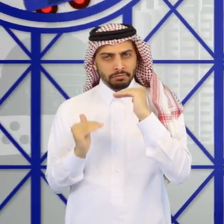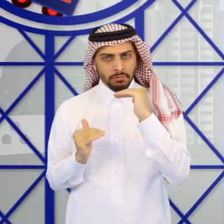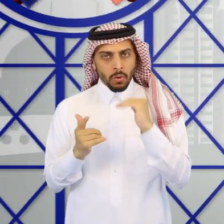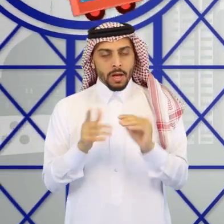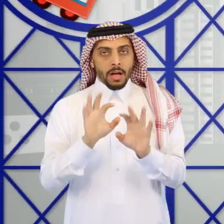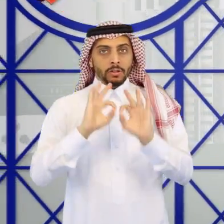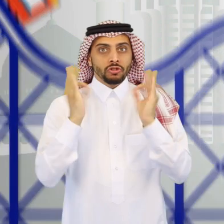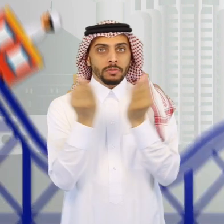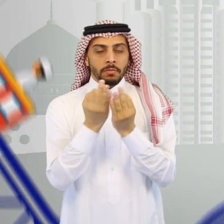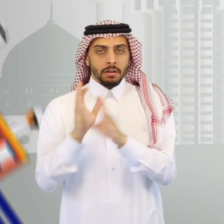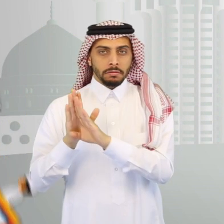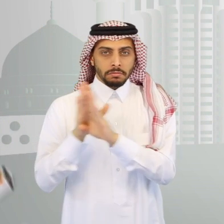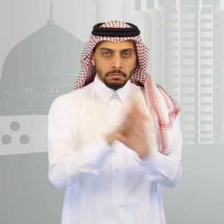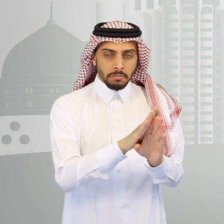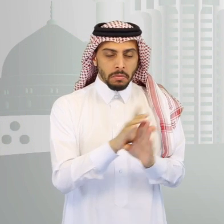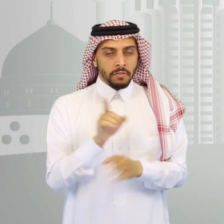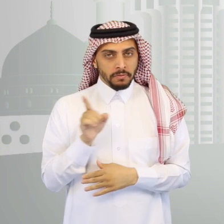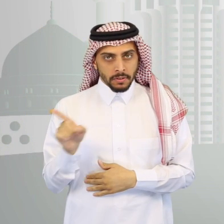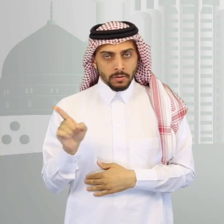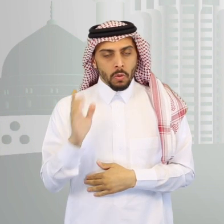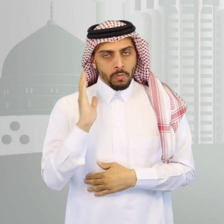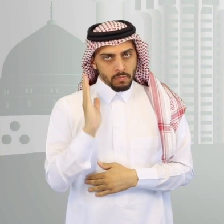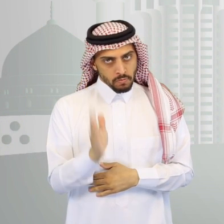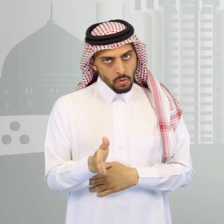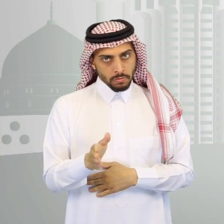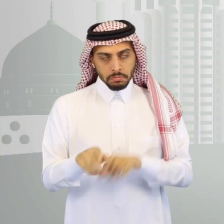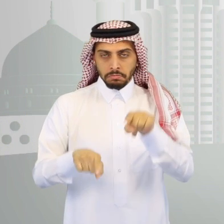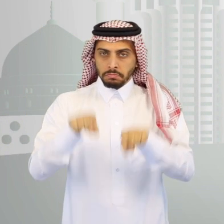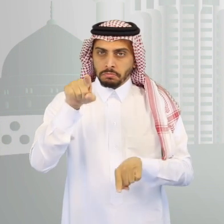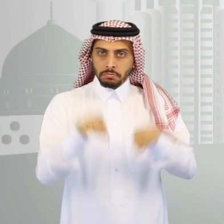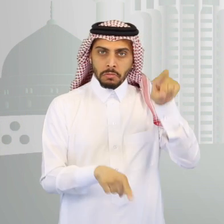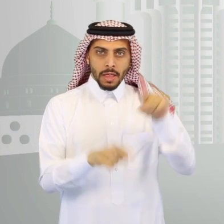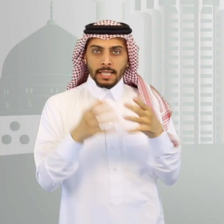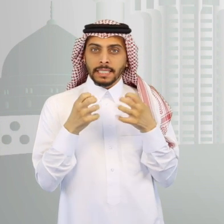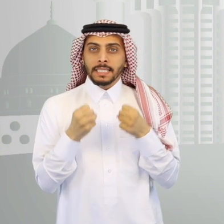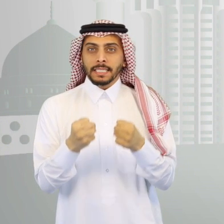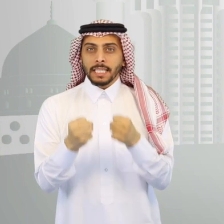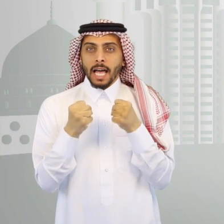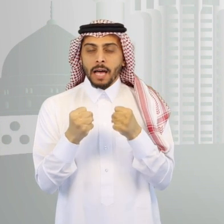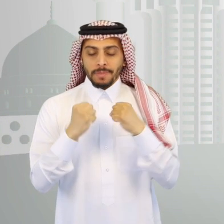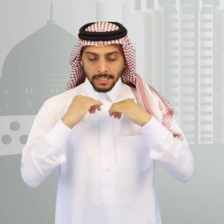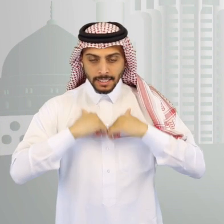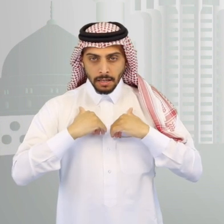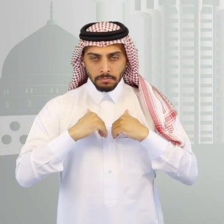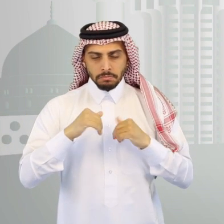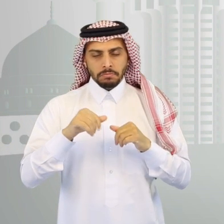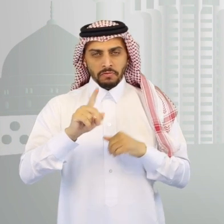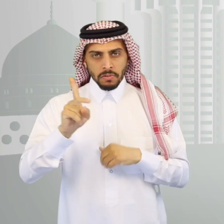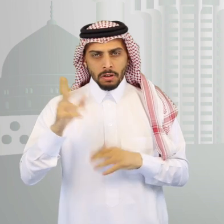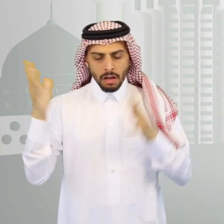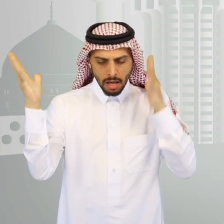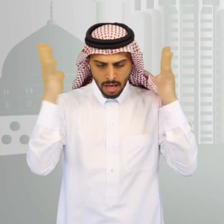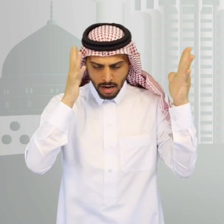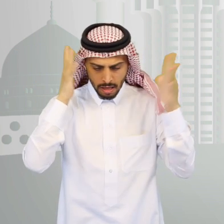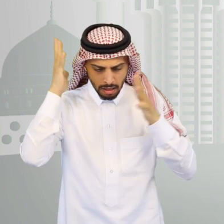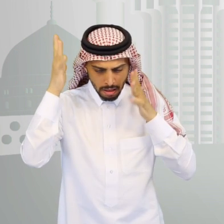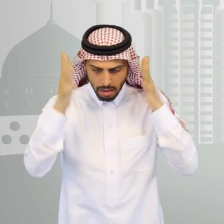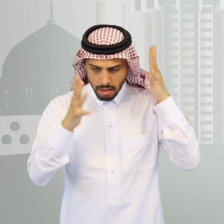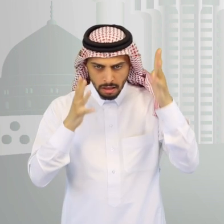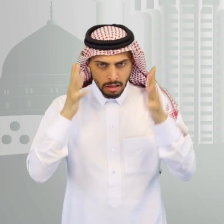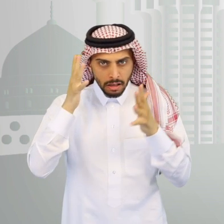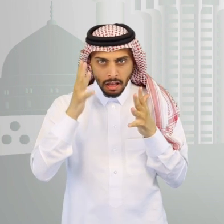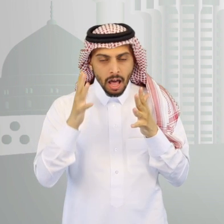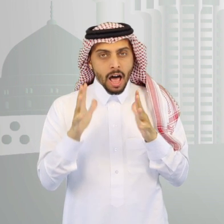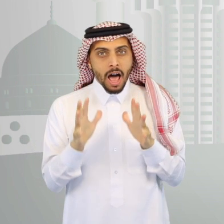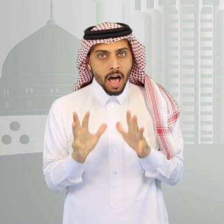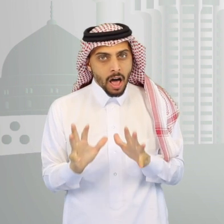الاجتماعي الذي نحصل عليه ويمكن ان تتفاوت صعوبات الصحه النفسيه بدء بالقل الذي يتعرض له كل